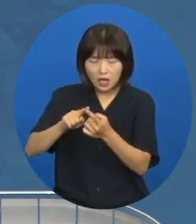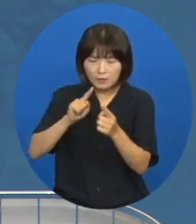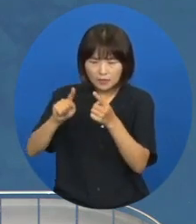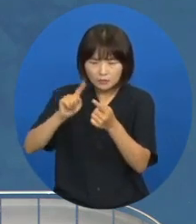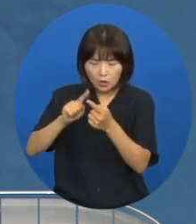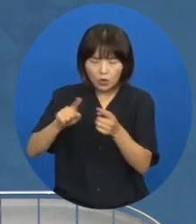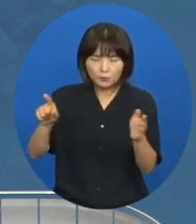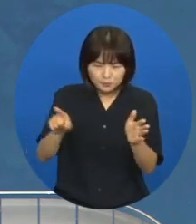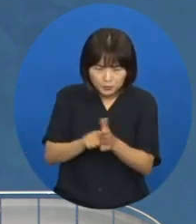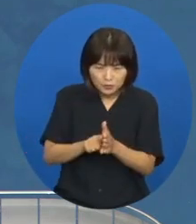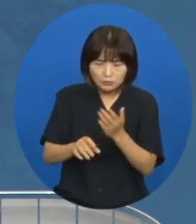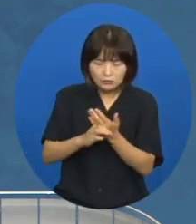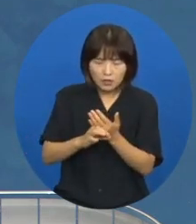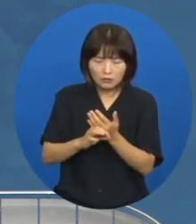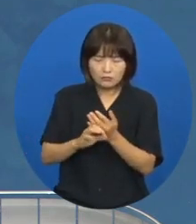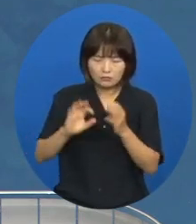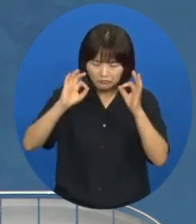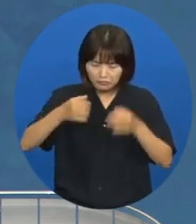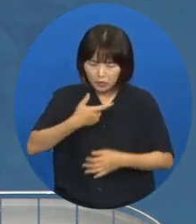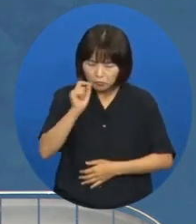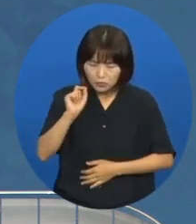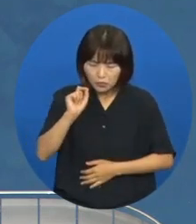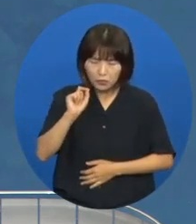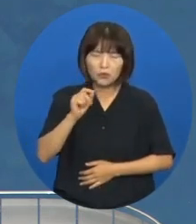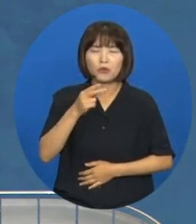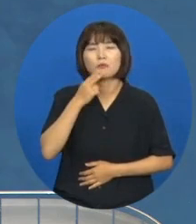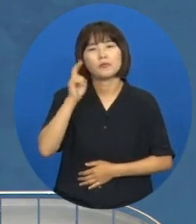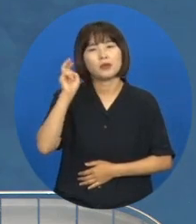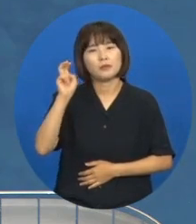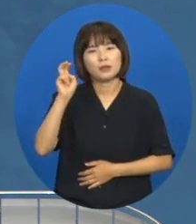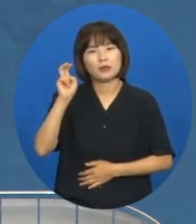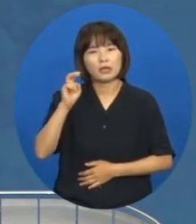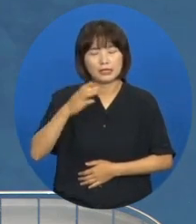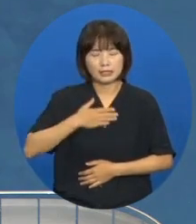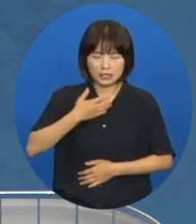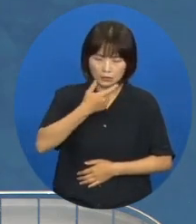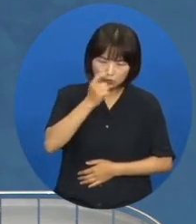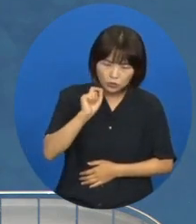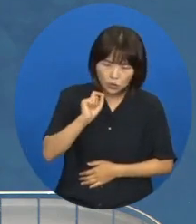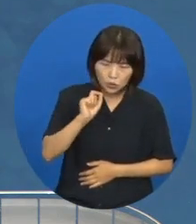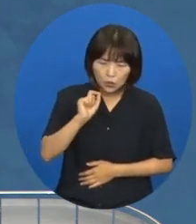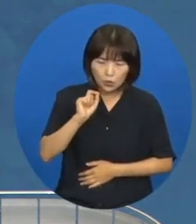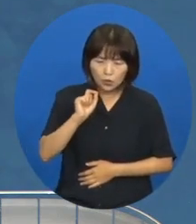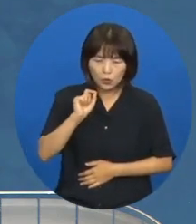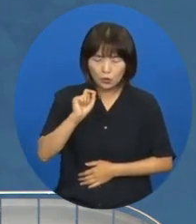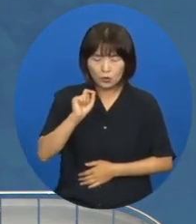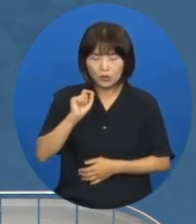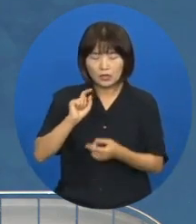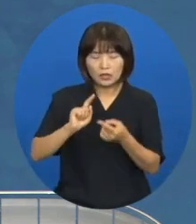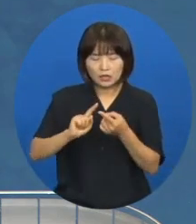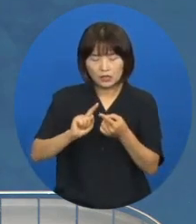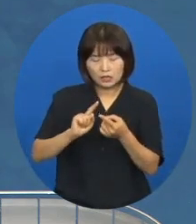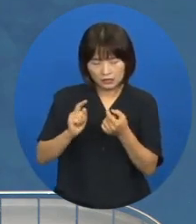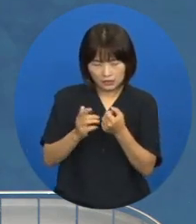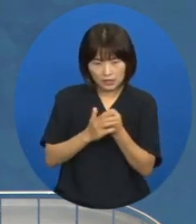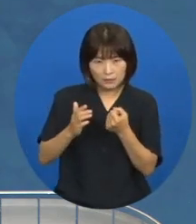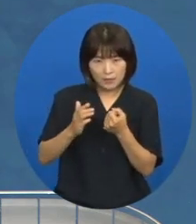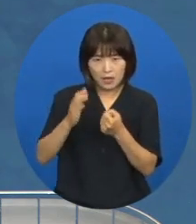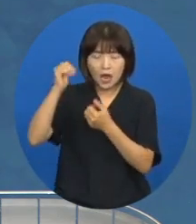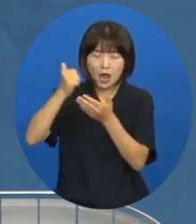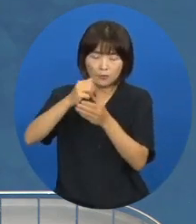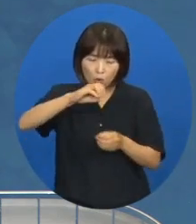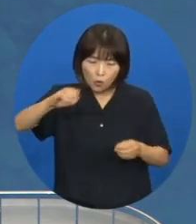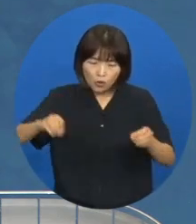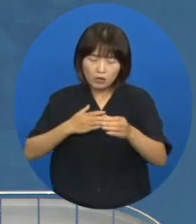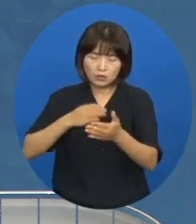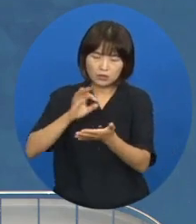믿었다면 열등감이 왜 사로잡히겠어요? 제 부족함, 제 못난 것 때문에 오히려 하나님이 저를 쓰실 수